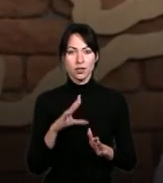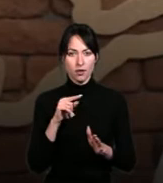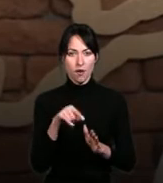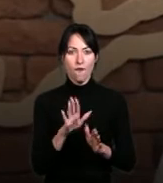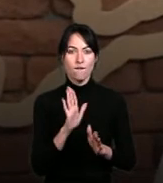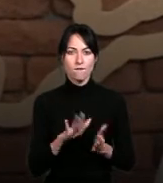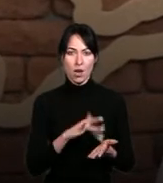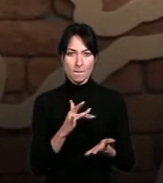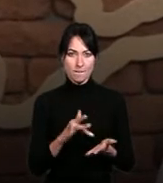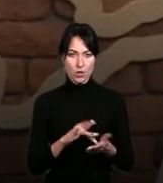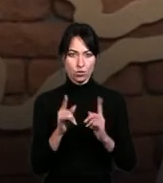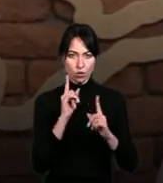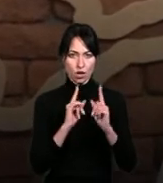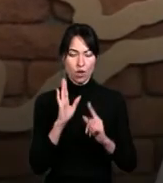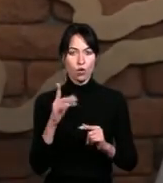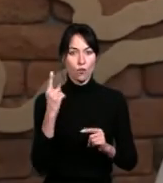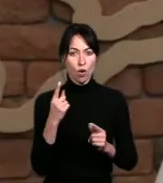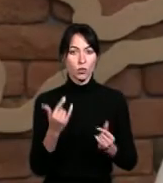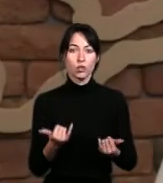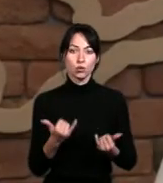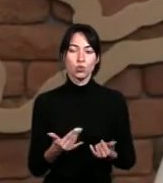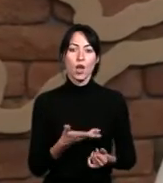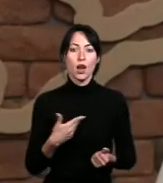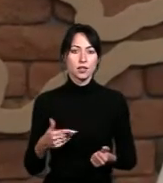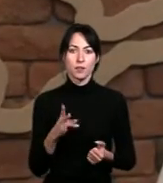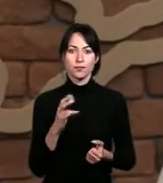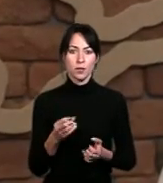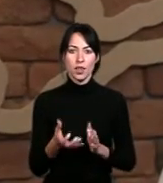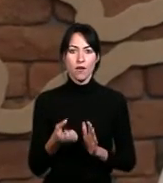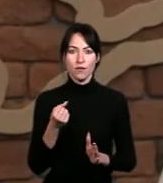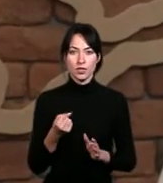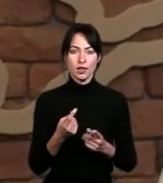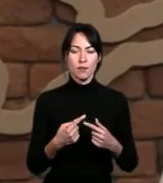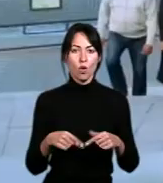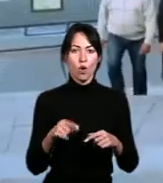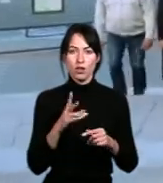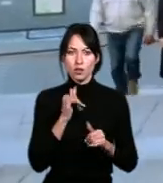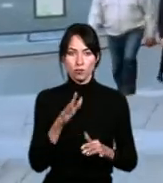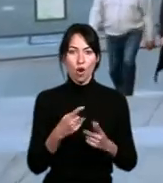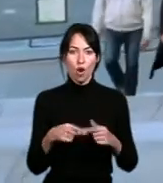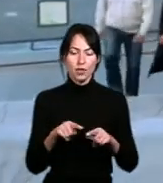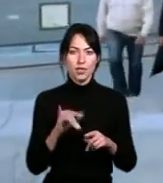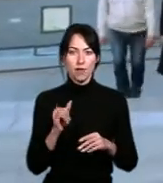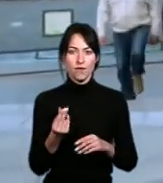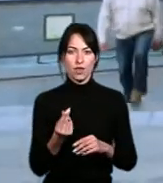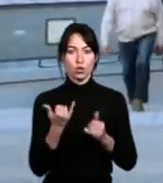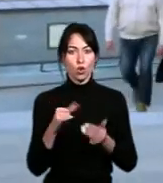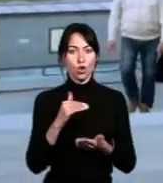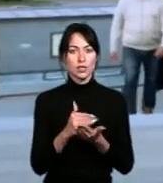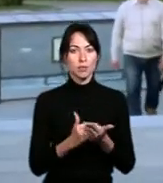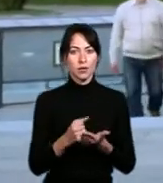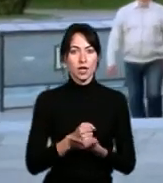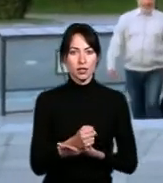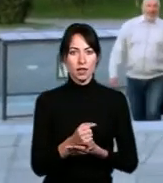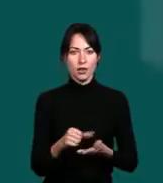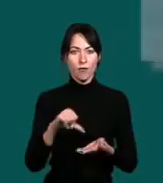В обласну наразі ми не витягнемо організаційно і фінансово. Сьогодні ж списки кандидатів представила